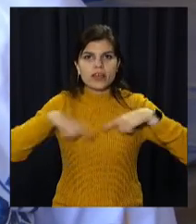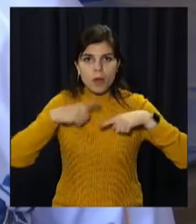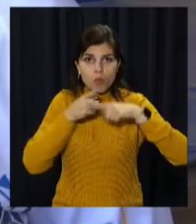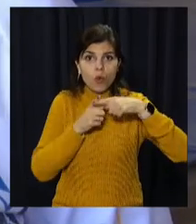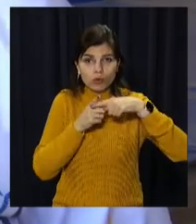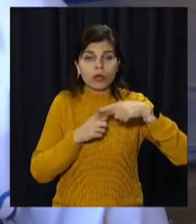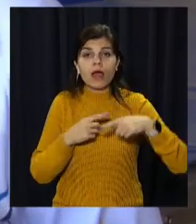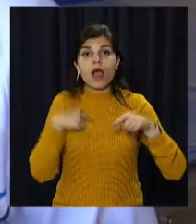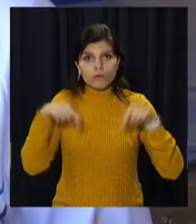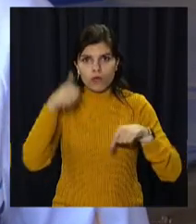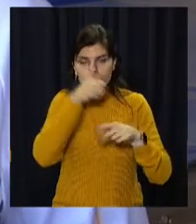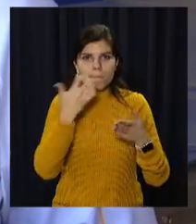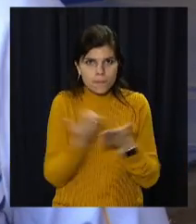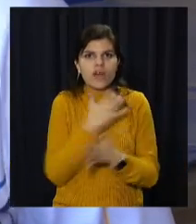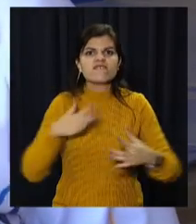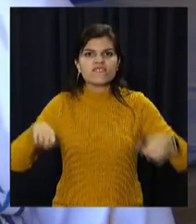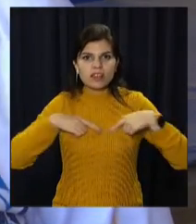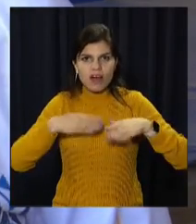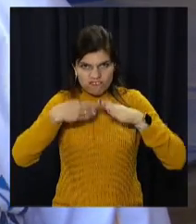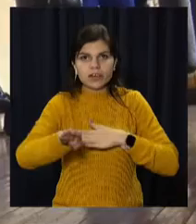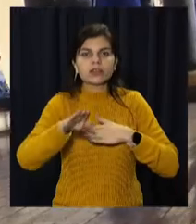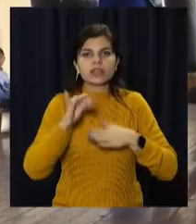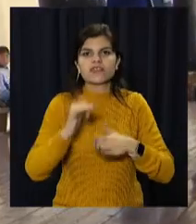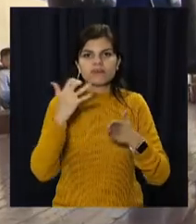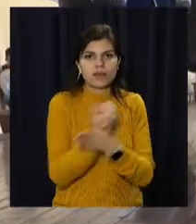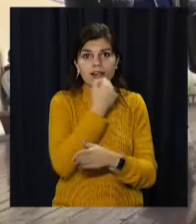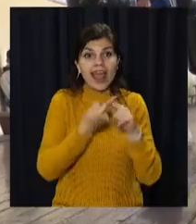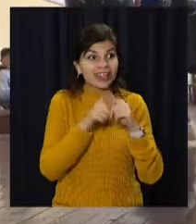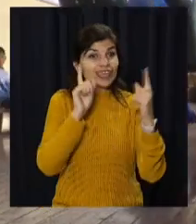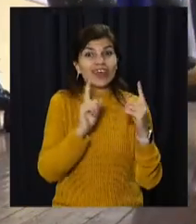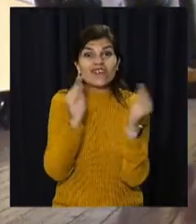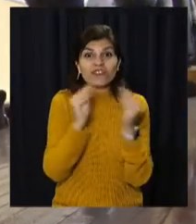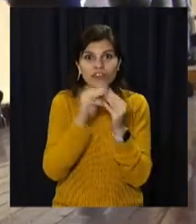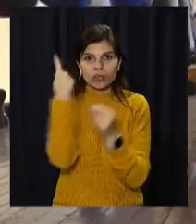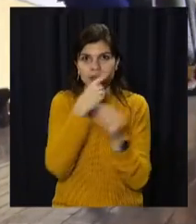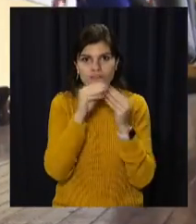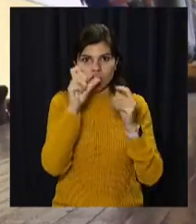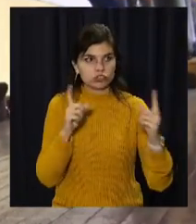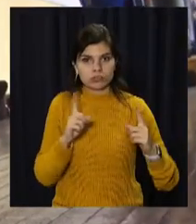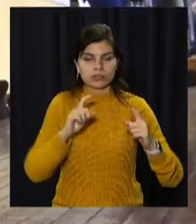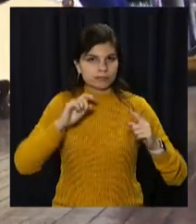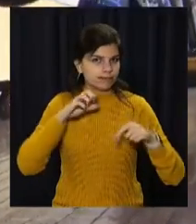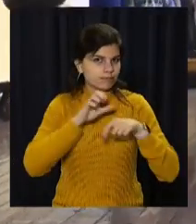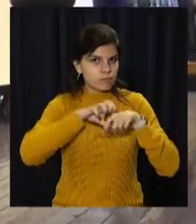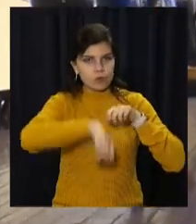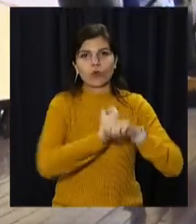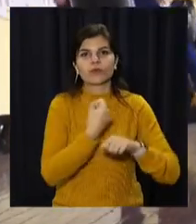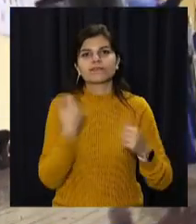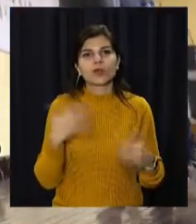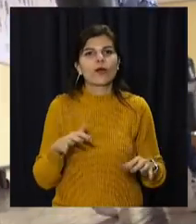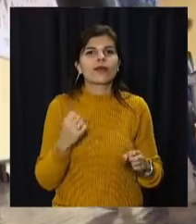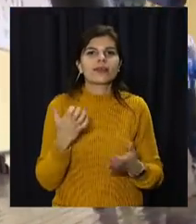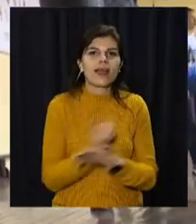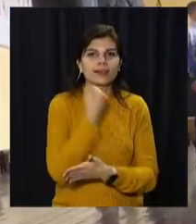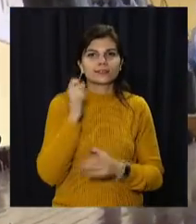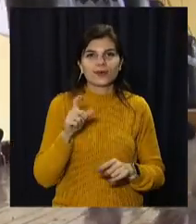выйти все-таки в финал и виграти у цієї суперниці. Пишаються своїми вихованцями у Дніпровській дитячо-юнацькій спортивній школі